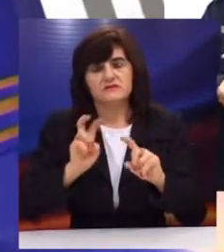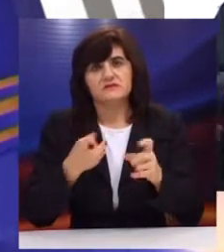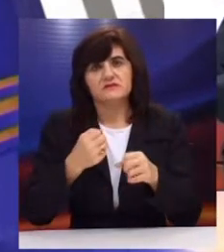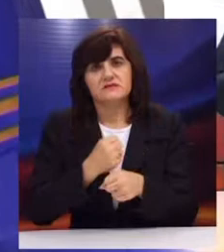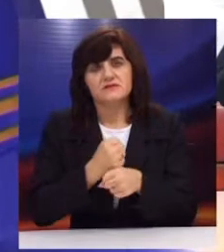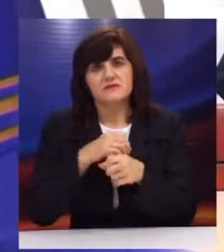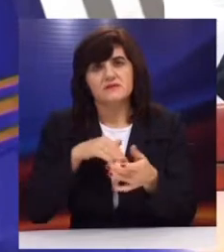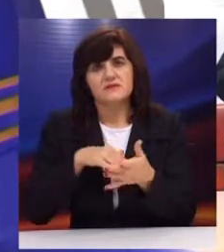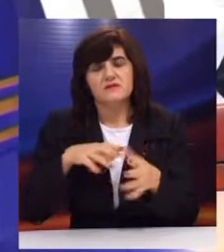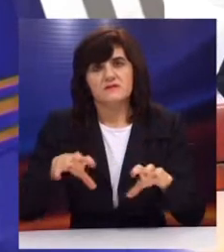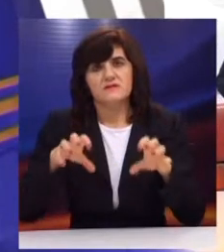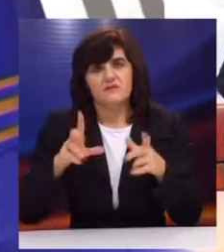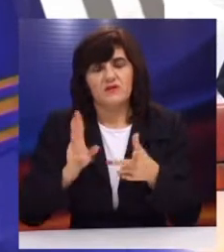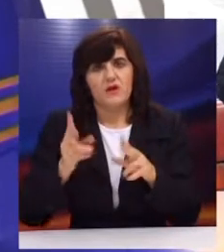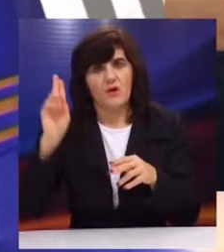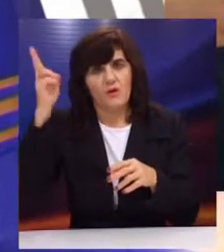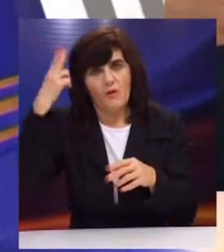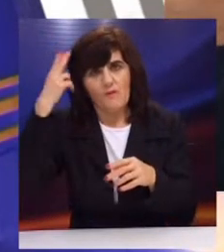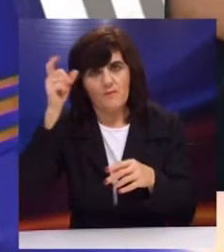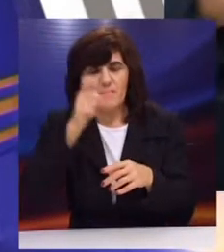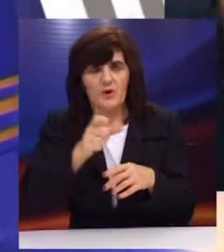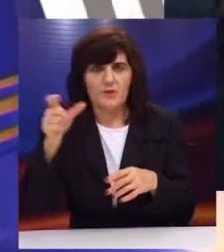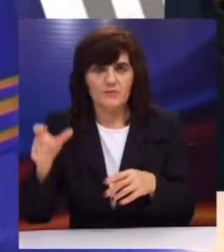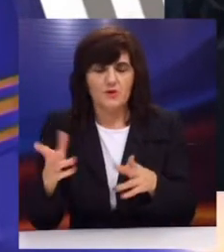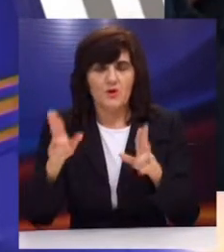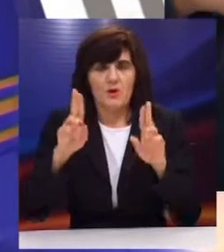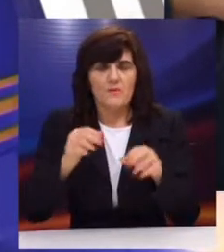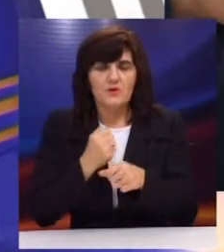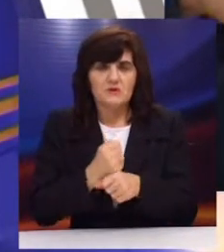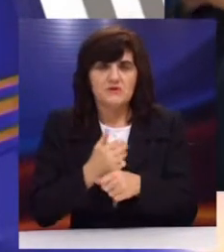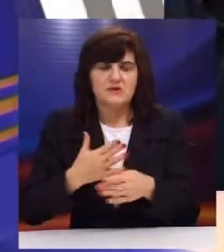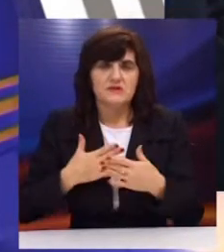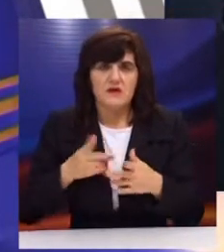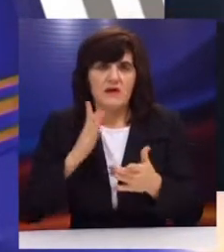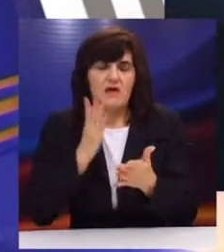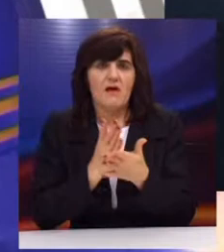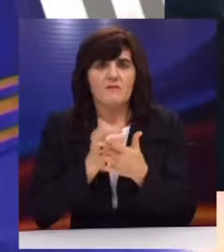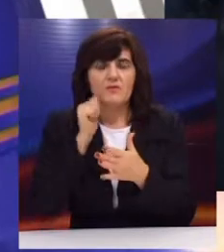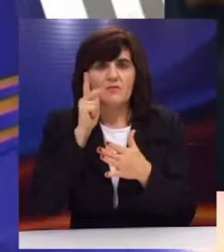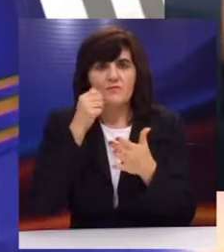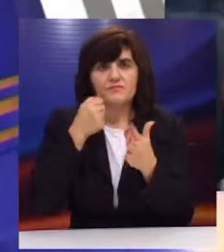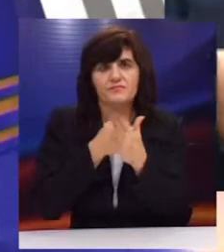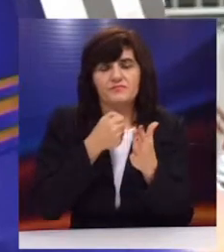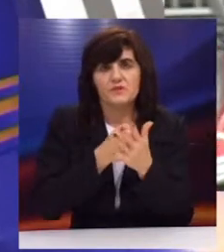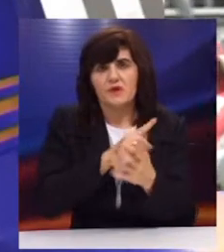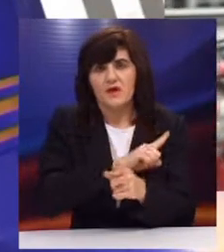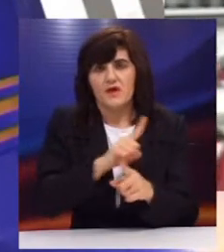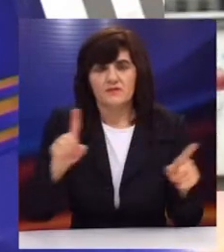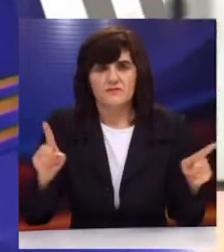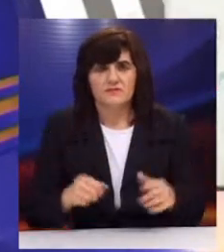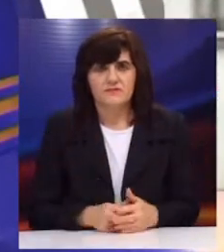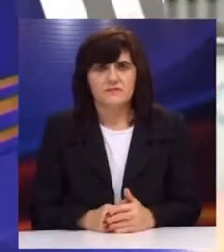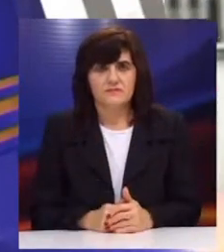najstarijih sugrađana o načinu prepoznavanja i mogućnostima zaštite kako ne bi postali žrtve nekih od krivičnih